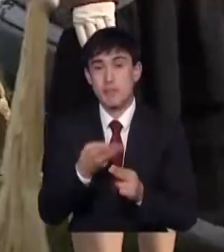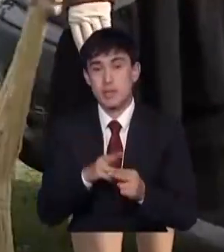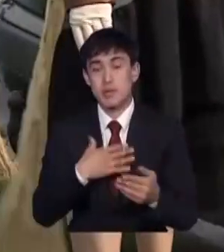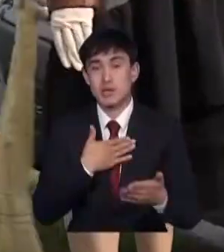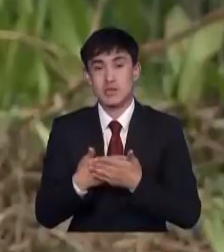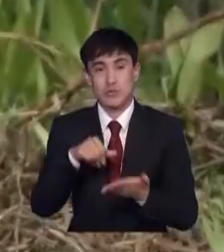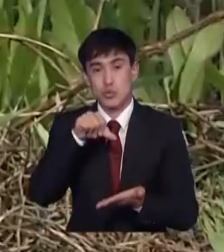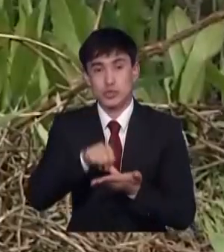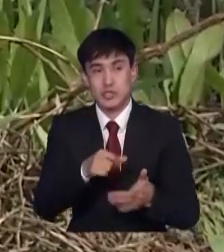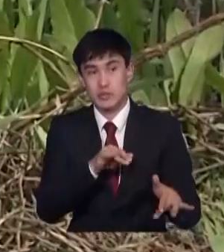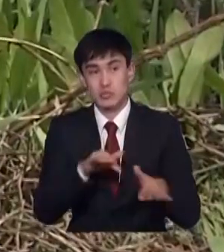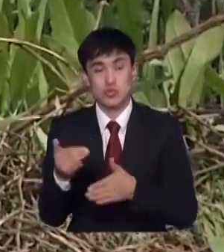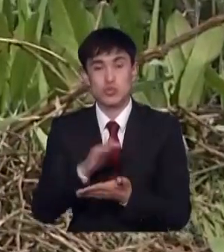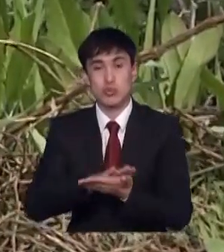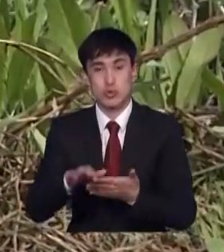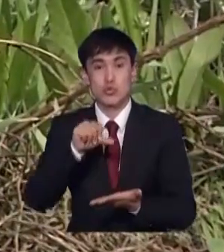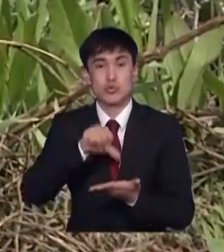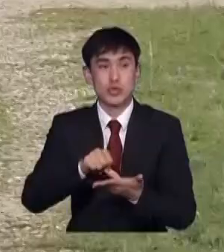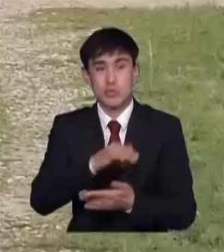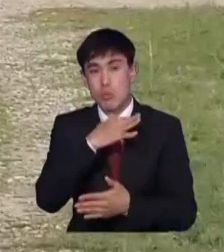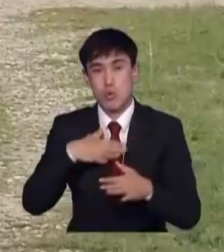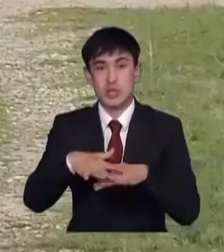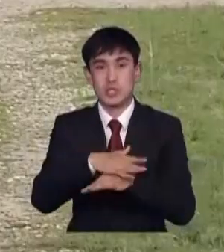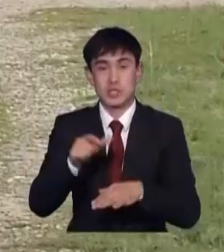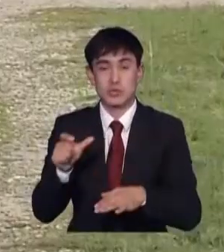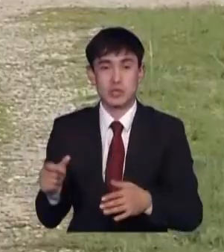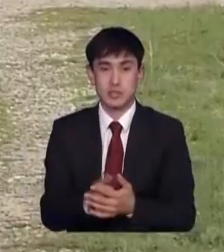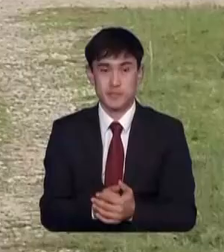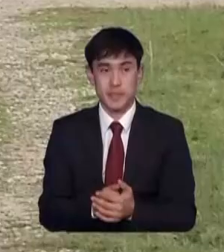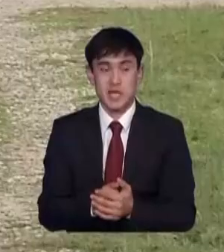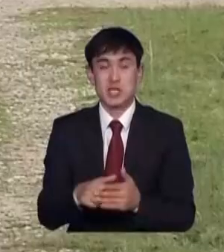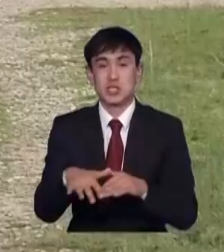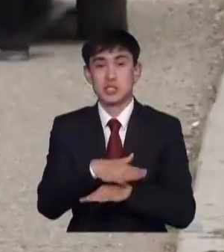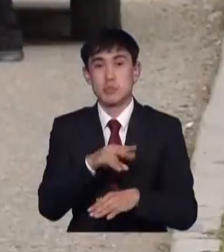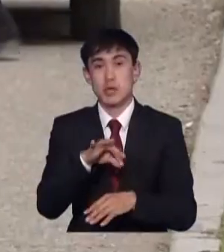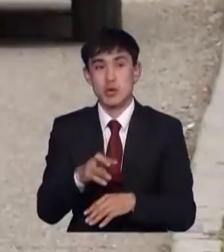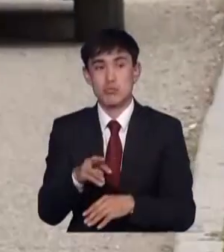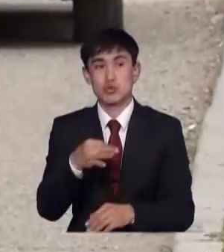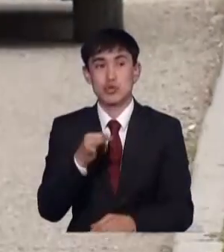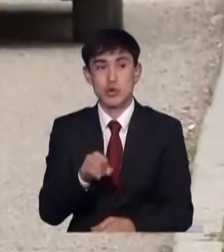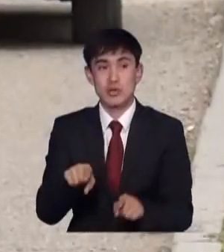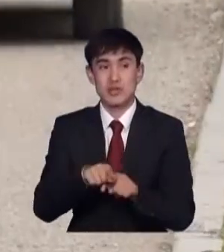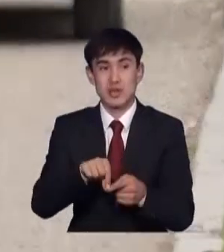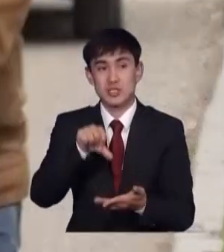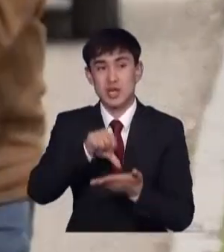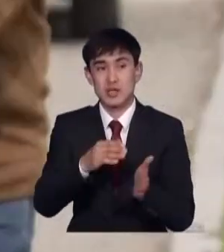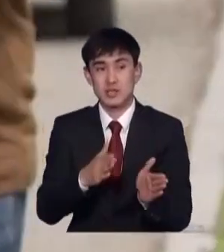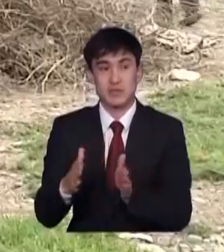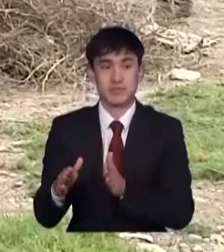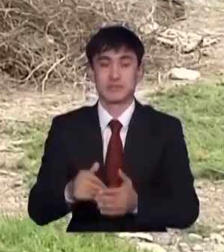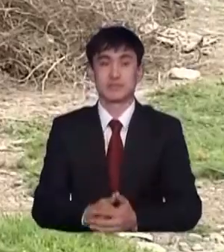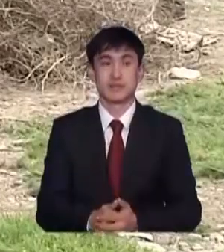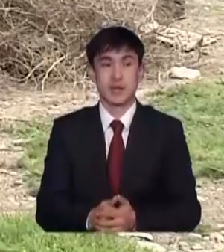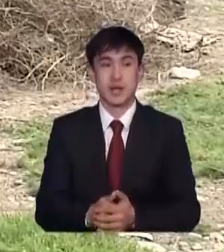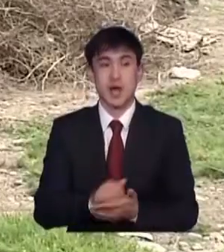активное участие в этом субботнике приняли многие жители Талдыкоргана жильцы микрорайона мушель той также привели в порядок свои